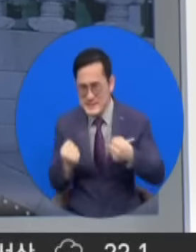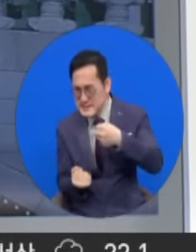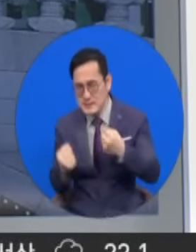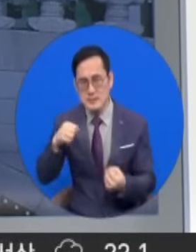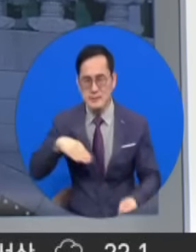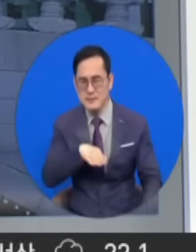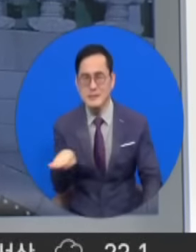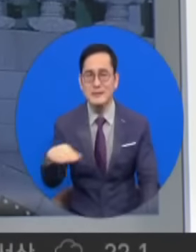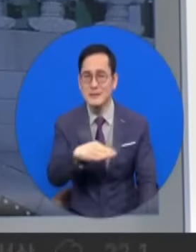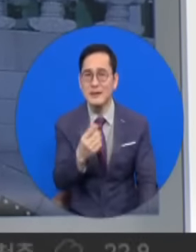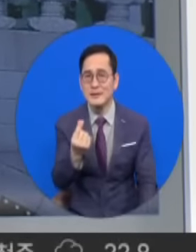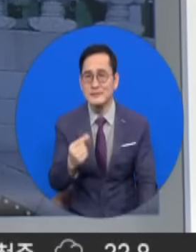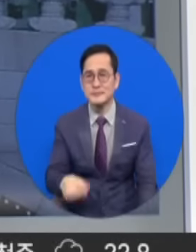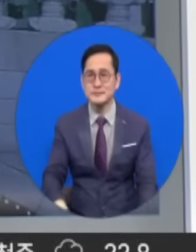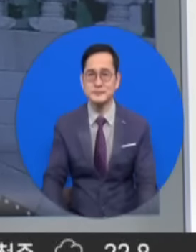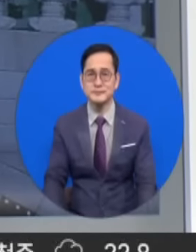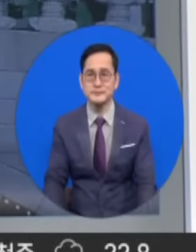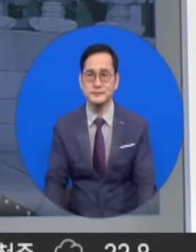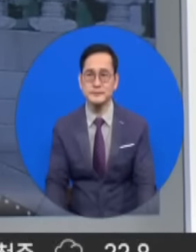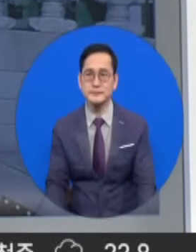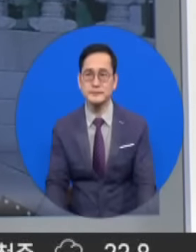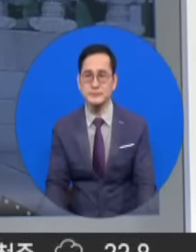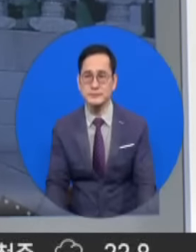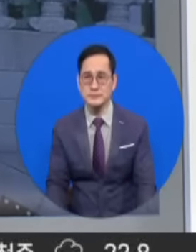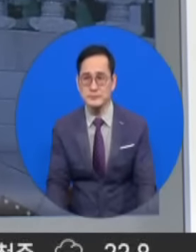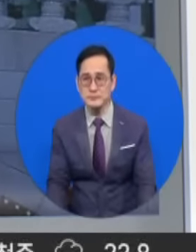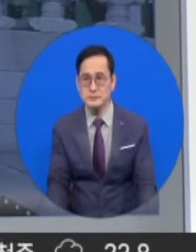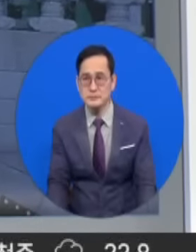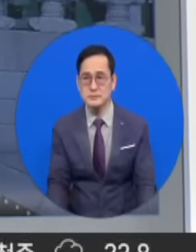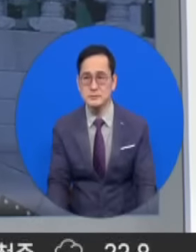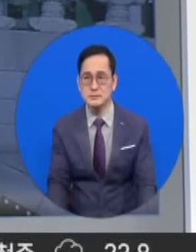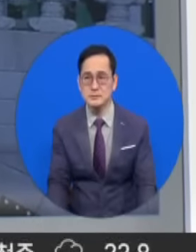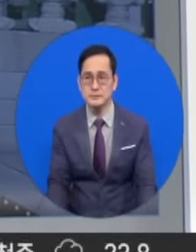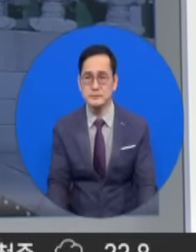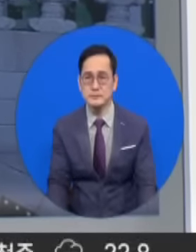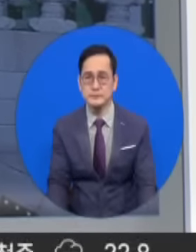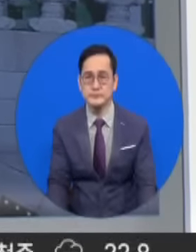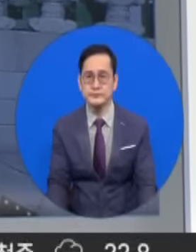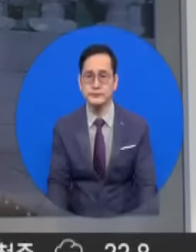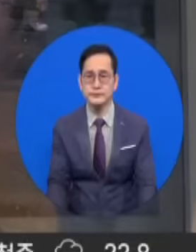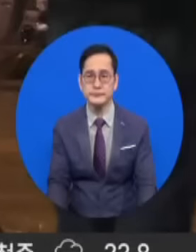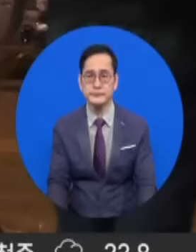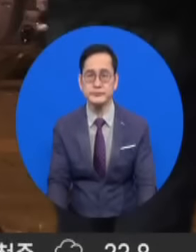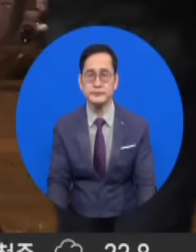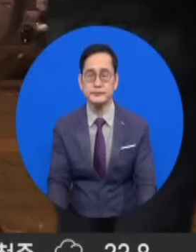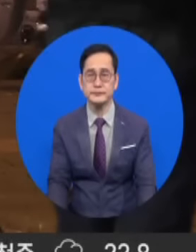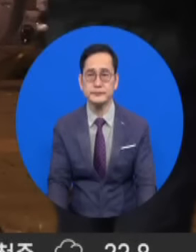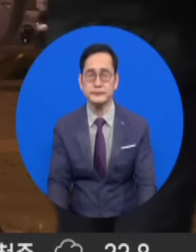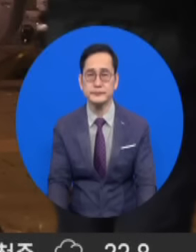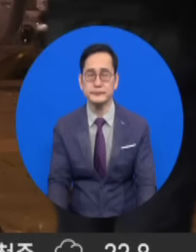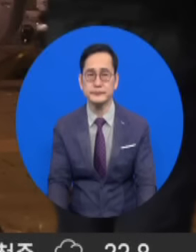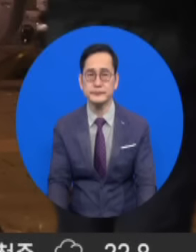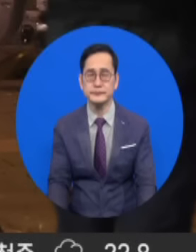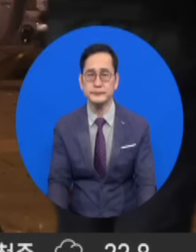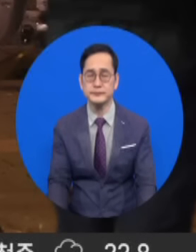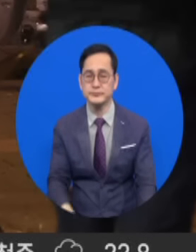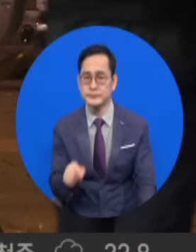모두 다 차량 급발진이라는 것을 지금 주장하고 있는 상황 어떻게 보십니까? 일단 뭐 사고 원인을 이제 조사를 해봐야겠죠. 네네네.